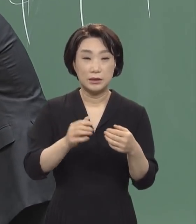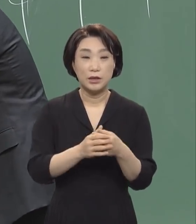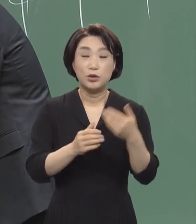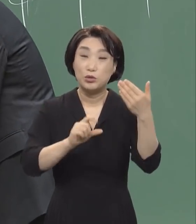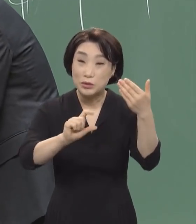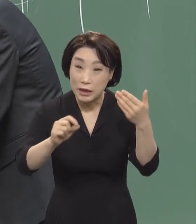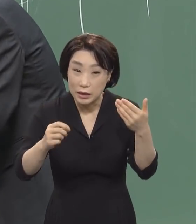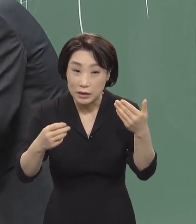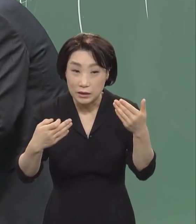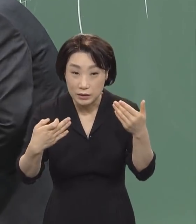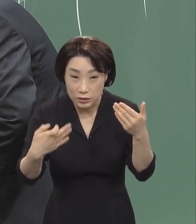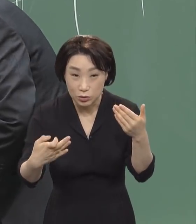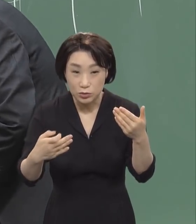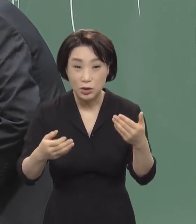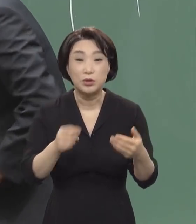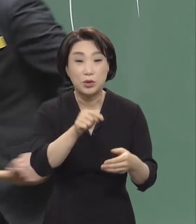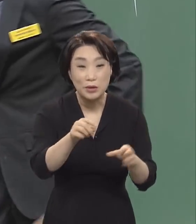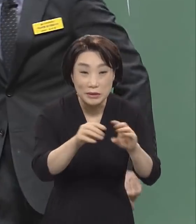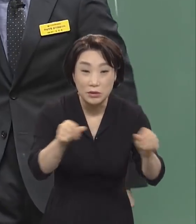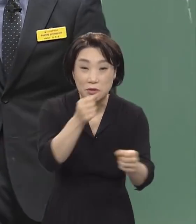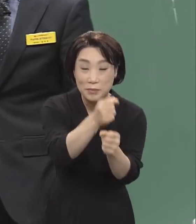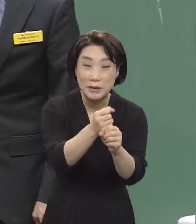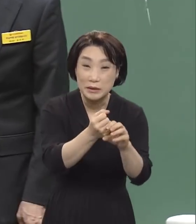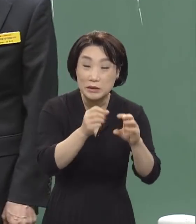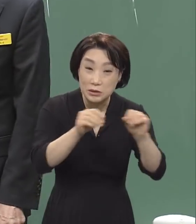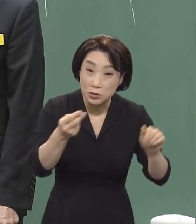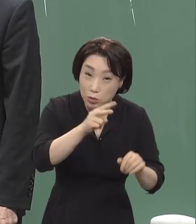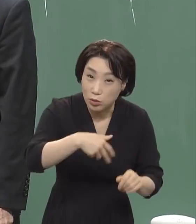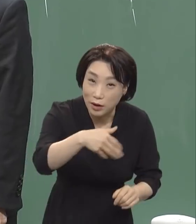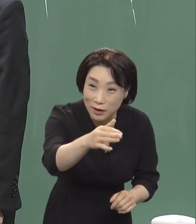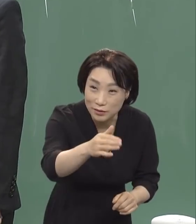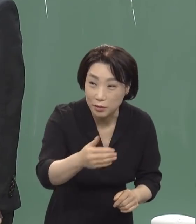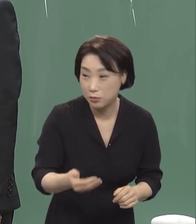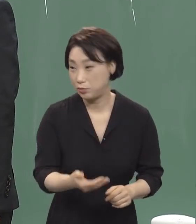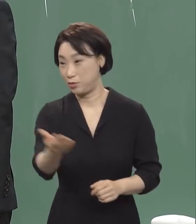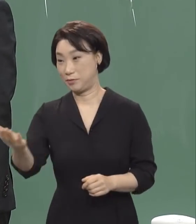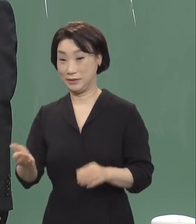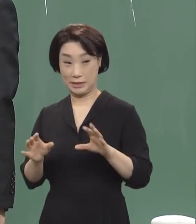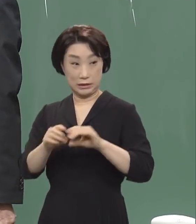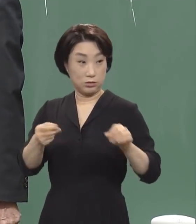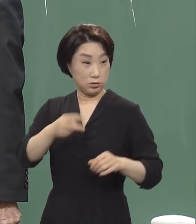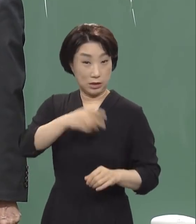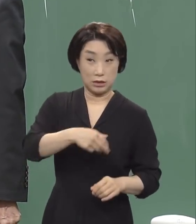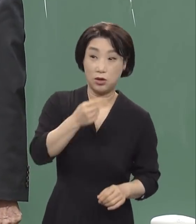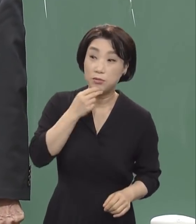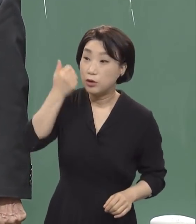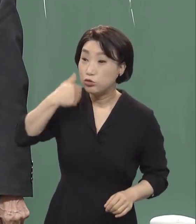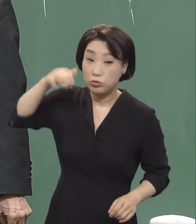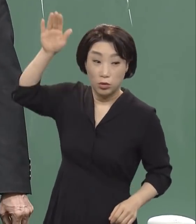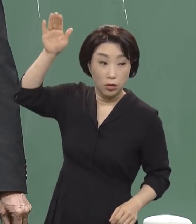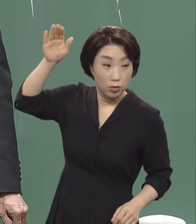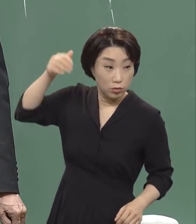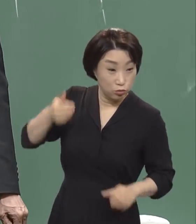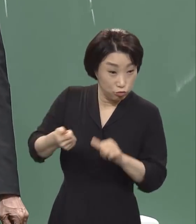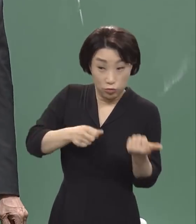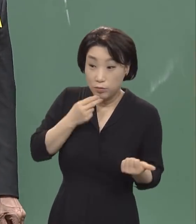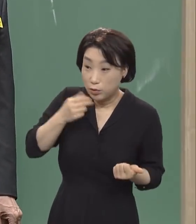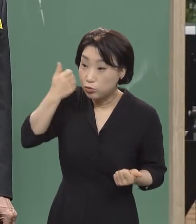흑이니 흑으로 돌아가리라. 여기 흑으로 안 돌아갈 사람이 있어요. 안 죽을 사람.